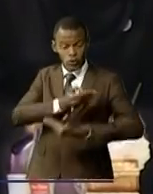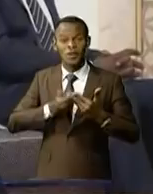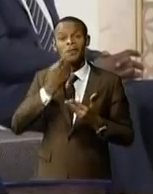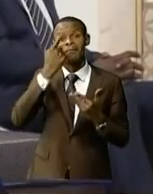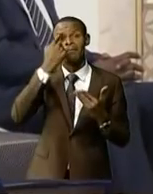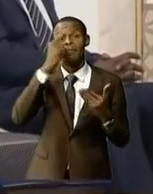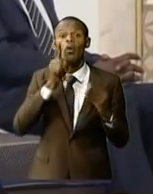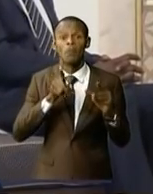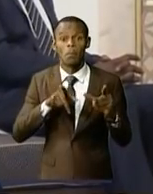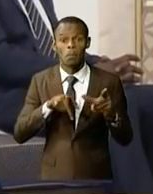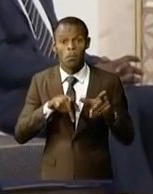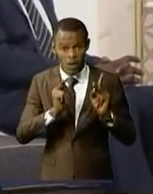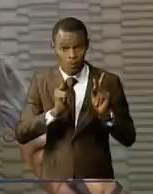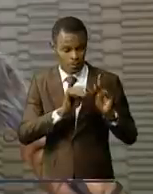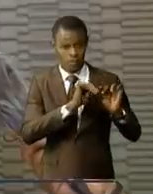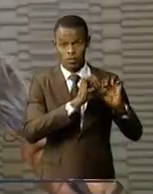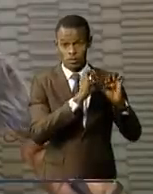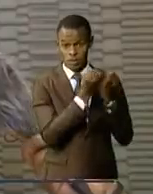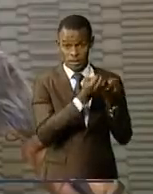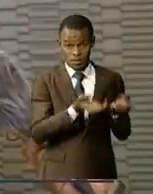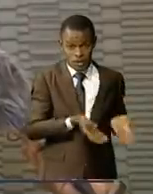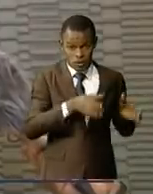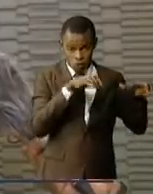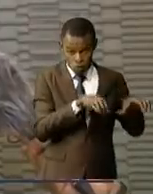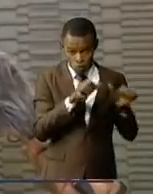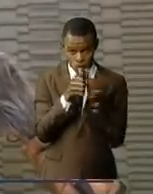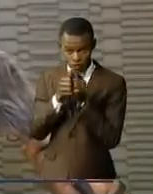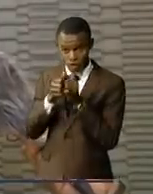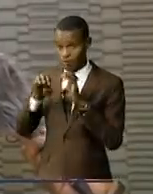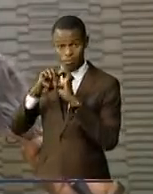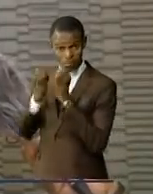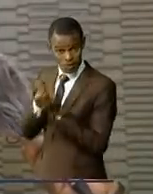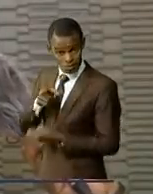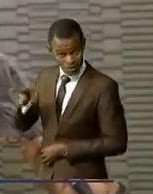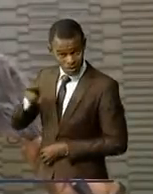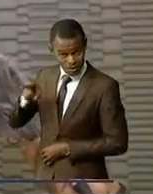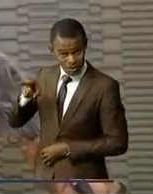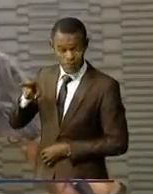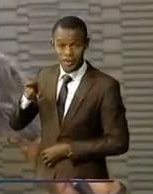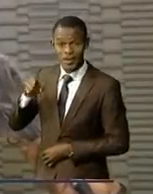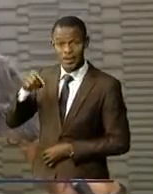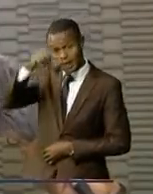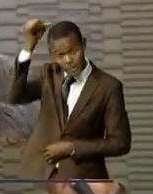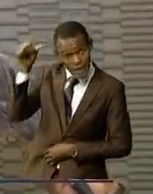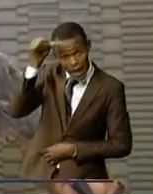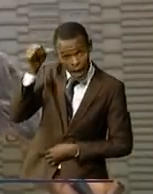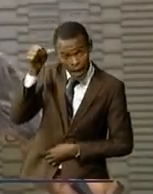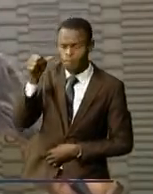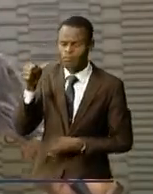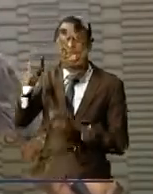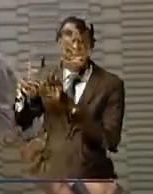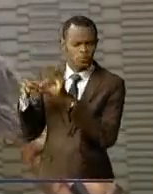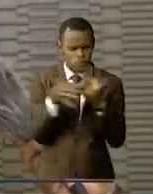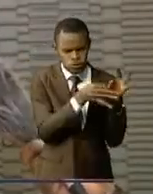et aux autres de pouvoir se connecter, de pouvoir travailler dans l'intérêt mutuel de